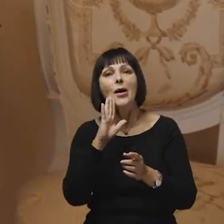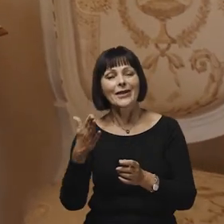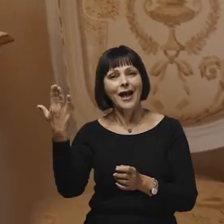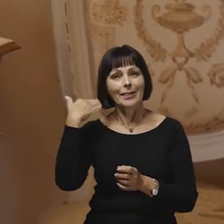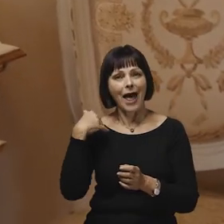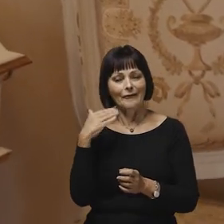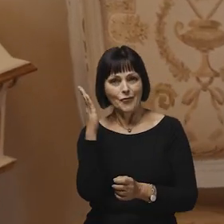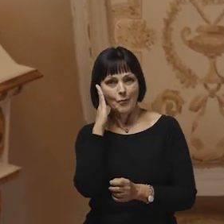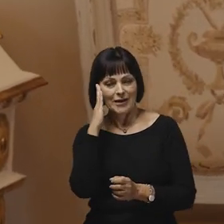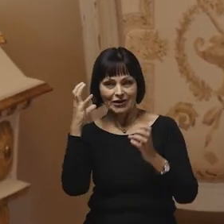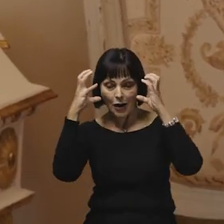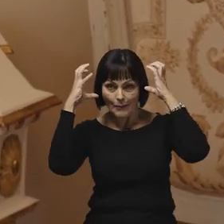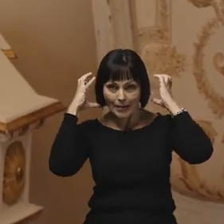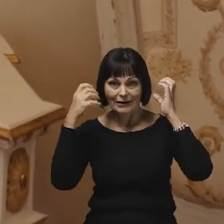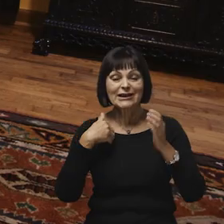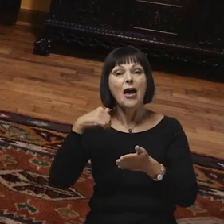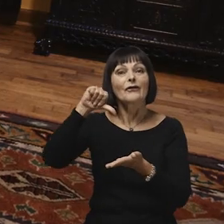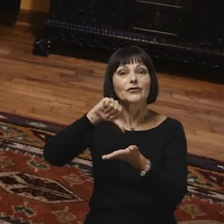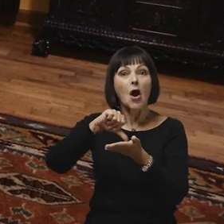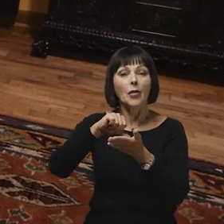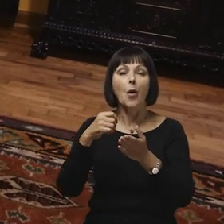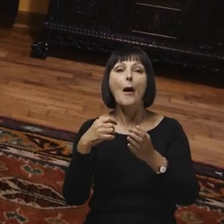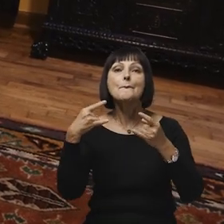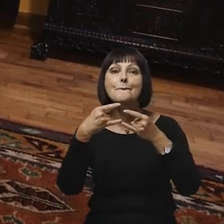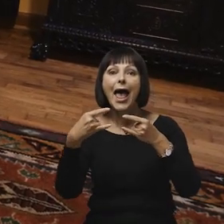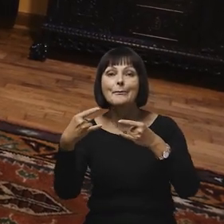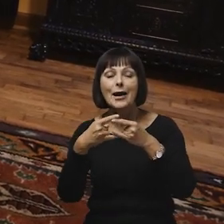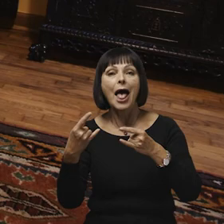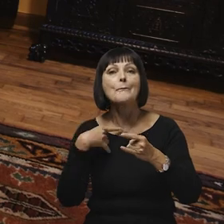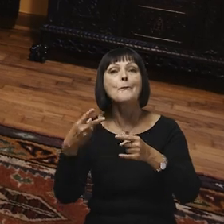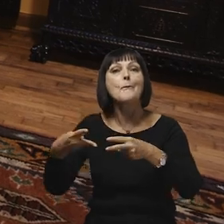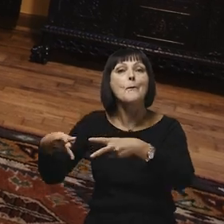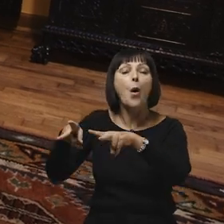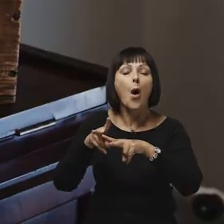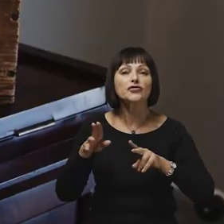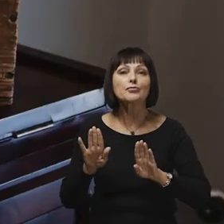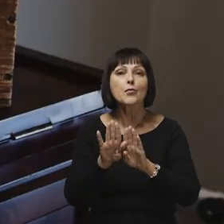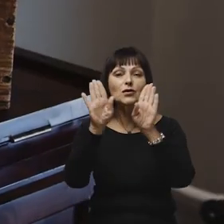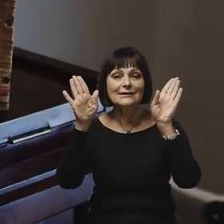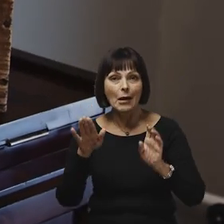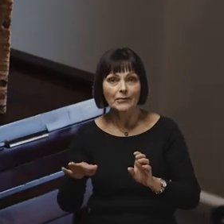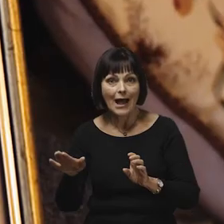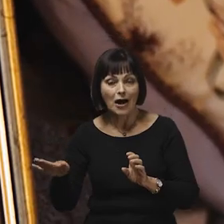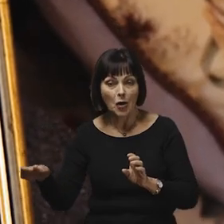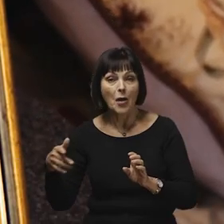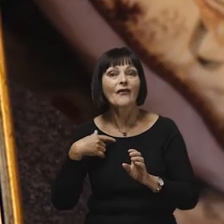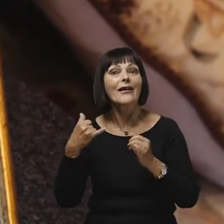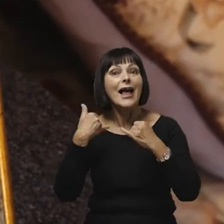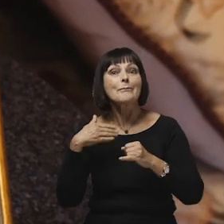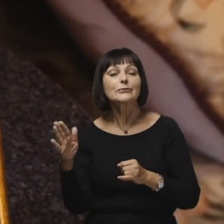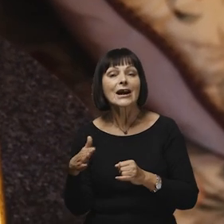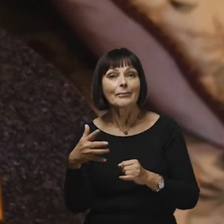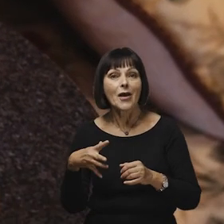kompozytor. Wnętrza wyposażone zostały w zabytkowe meble pochodzące z Muzeum Narodowego oraz eksponaty należące niegdyś